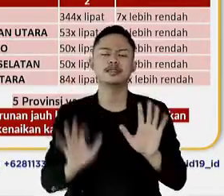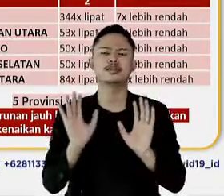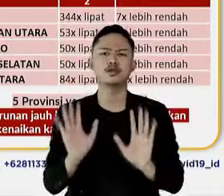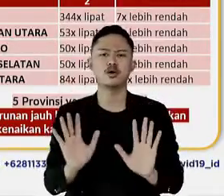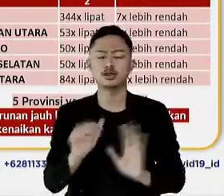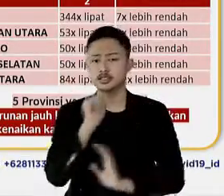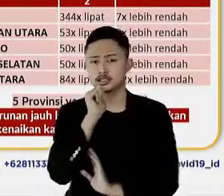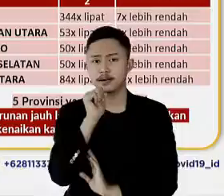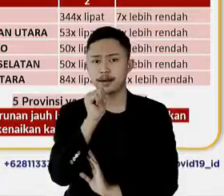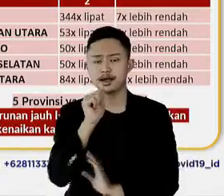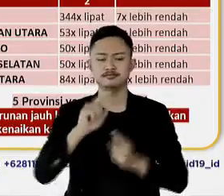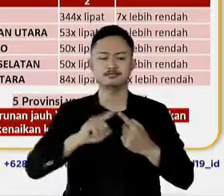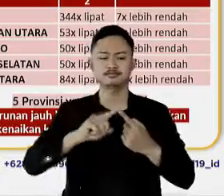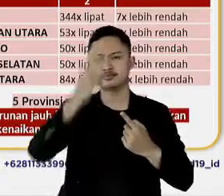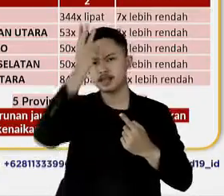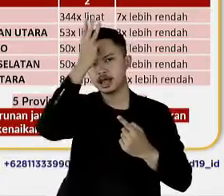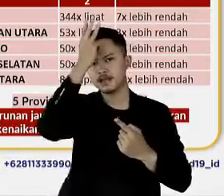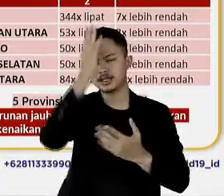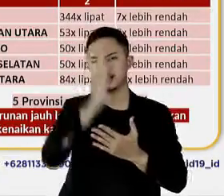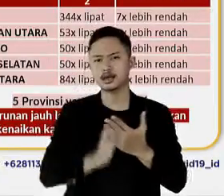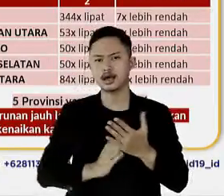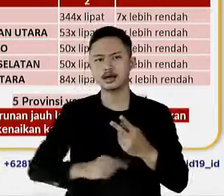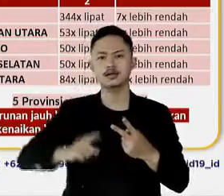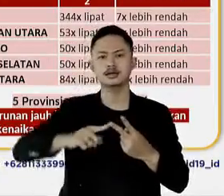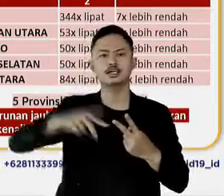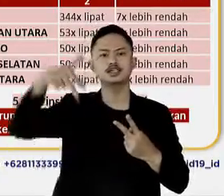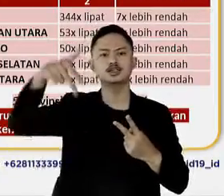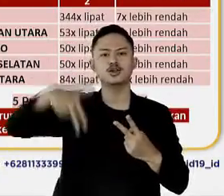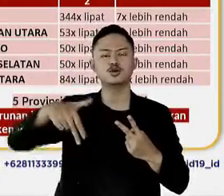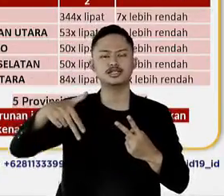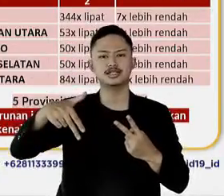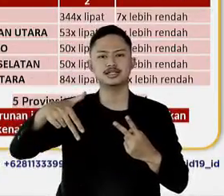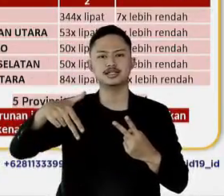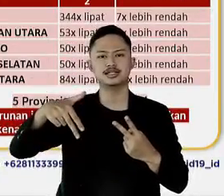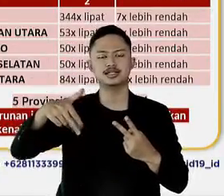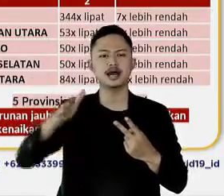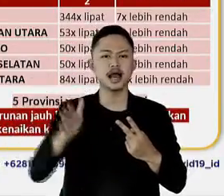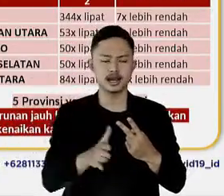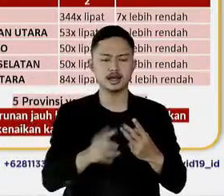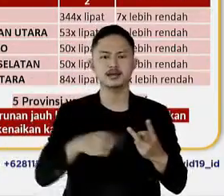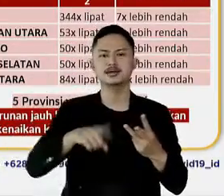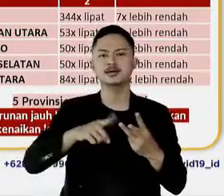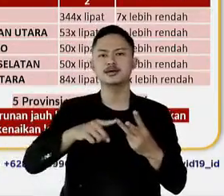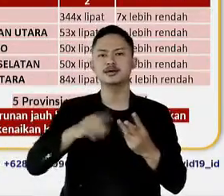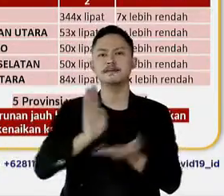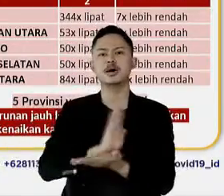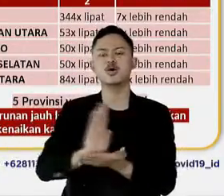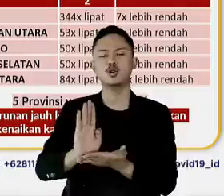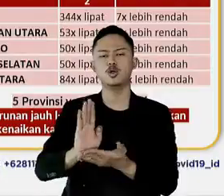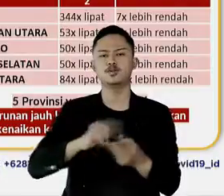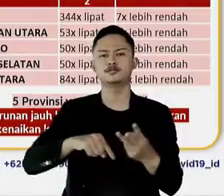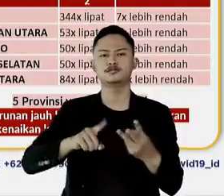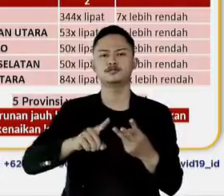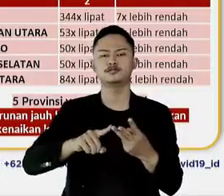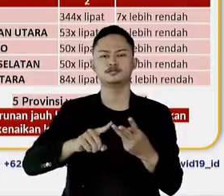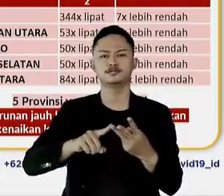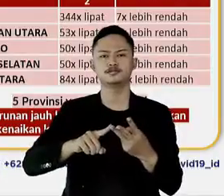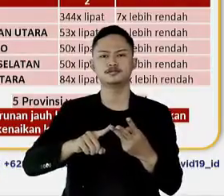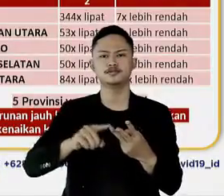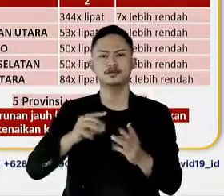provinsi tersebut adalah Kalimantan Tengah Sulawesi Tenggara belum Kepulauan Bangka Belitung